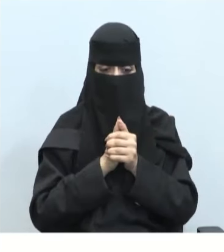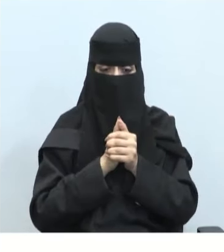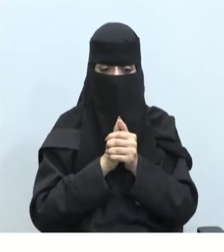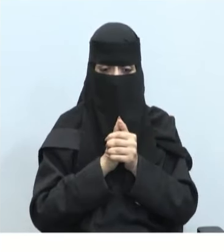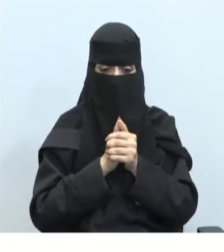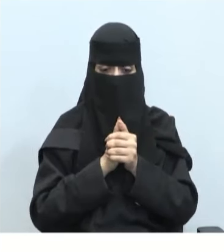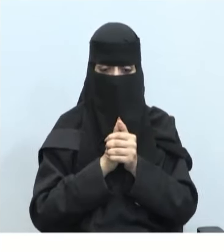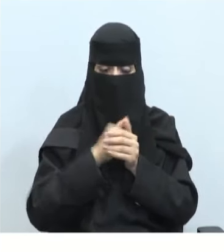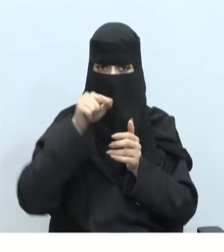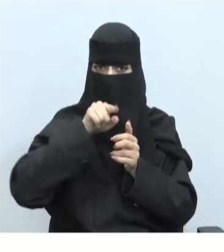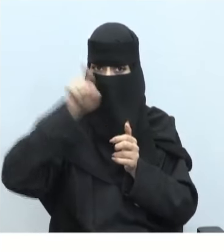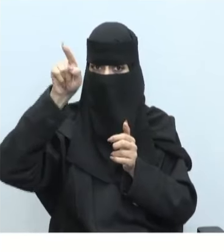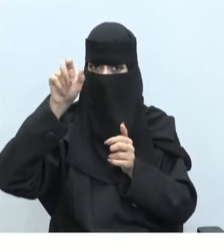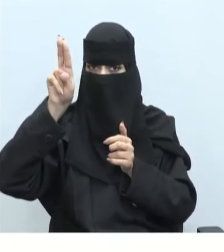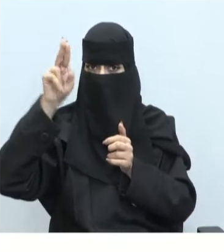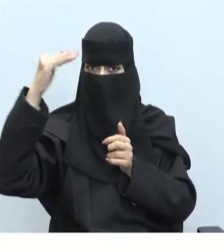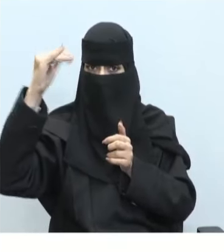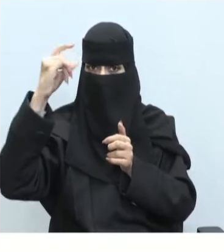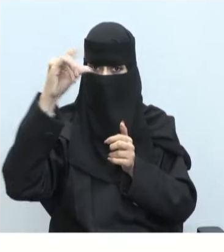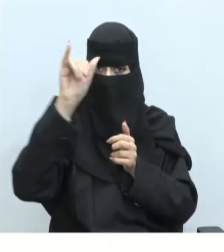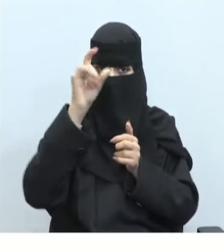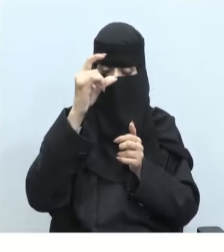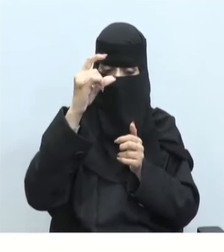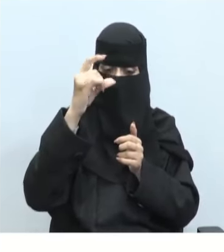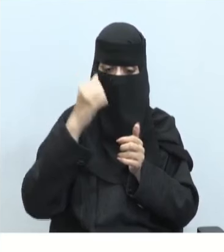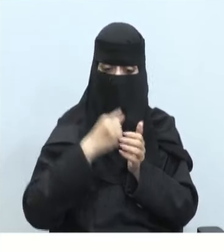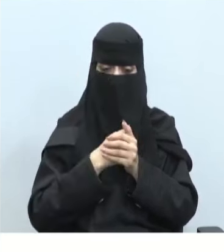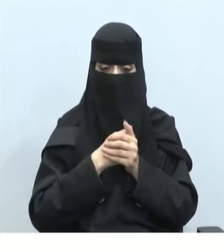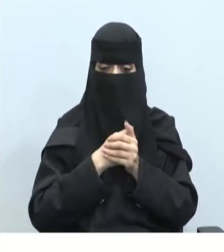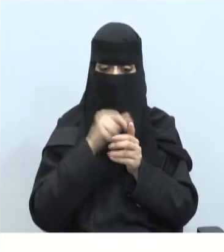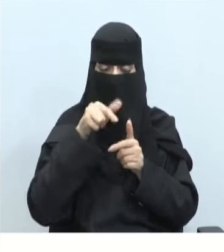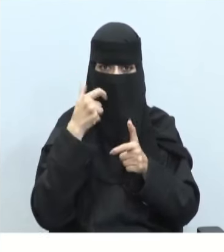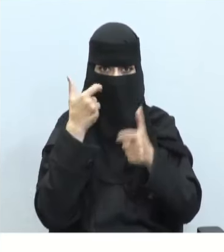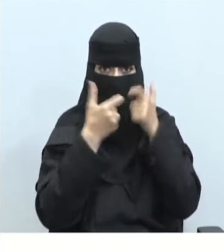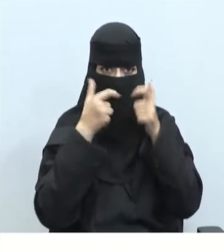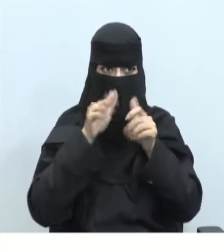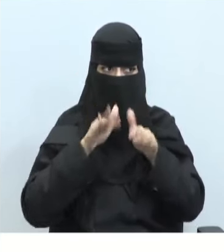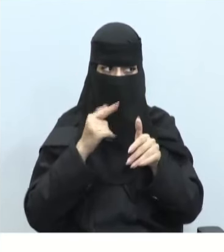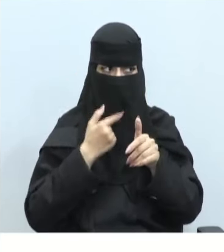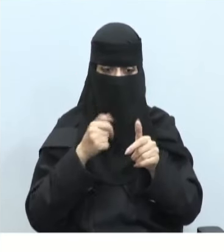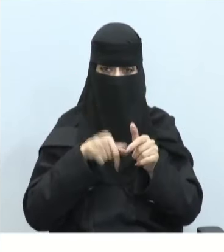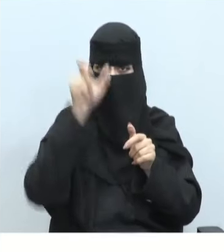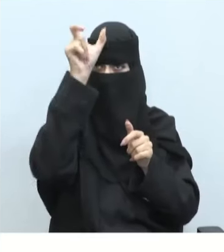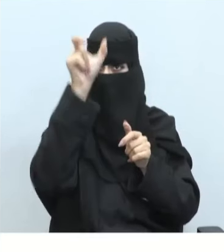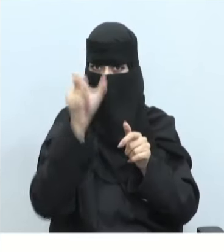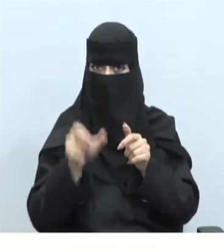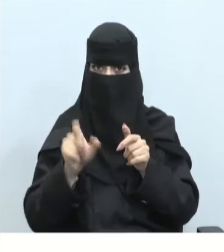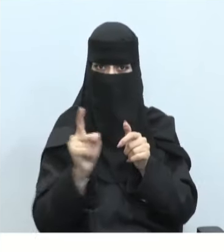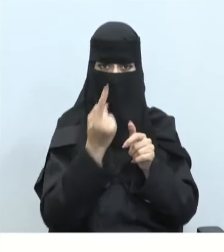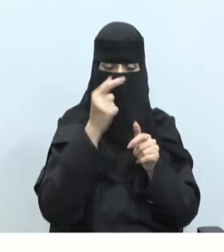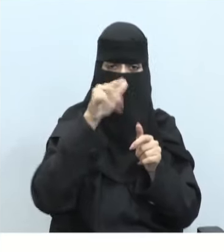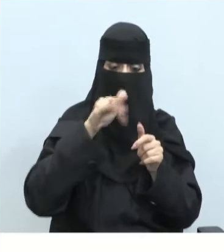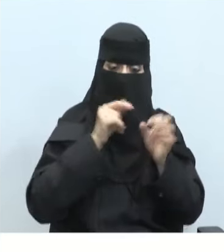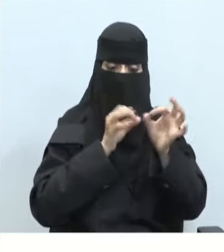تخطيط نختار من الامر تحديد لاحظ اننا نريد ان نحدد الصف الاول مثلا